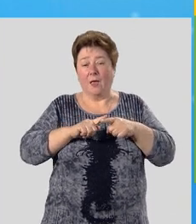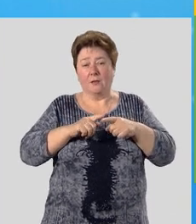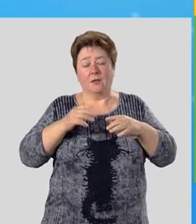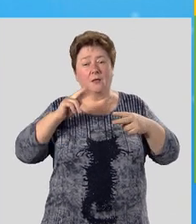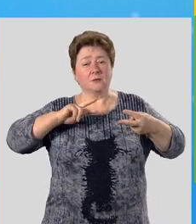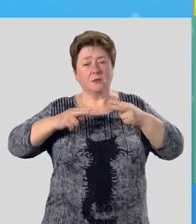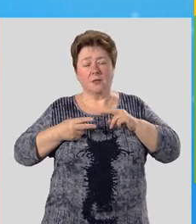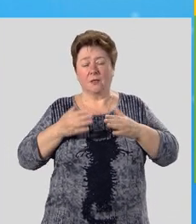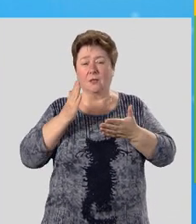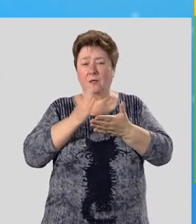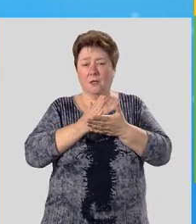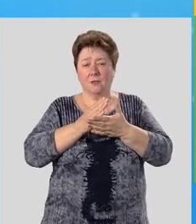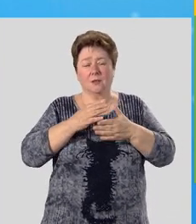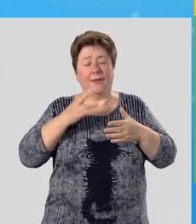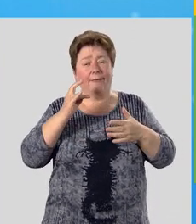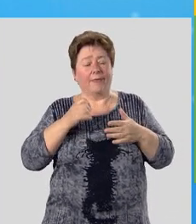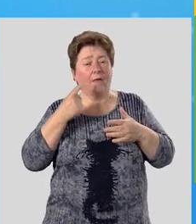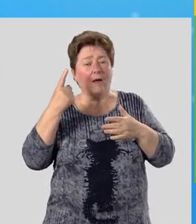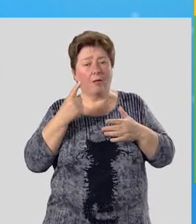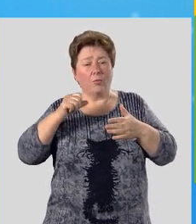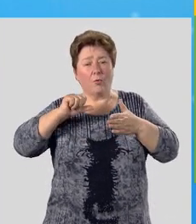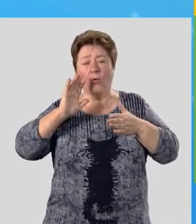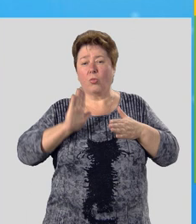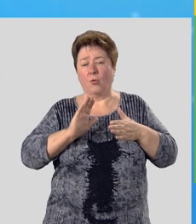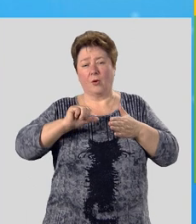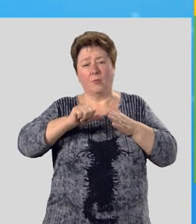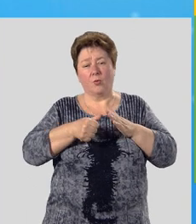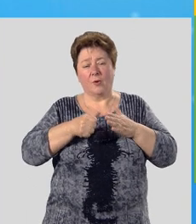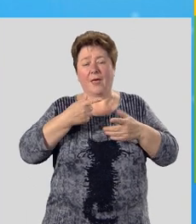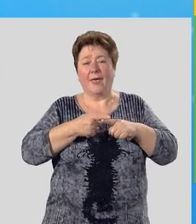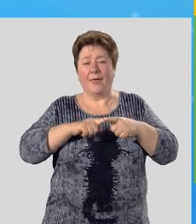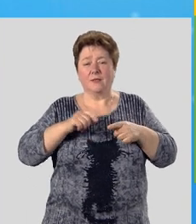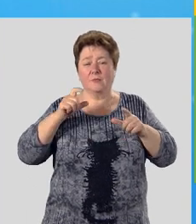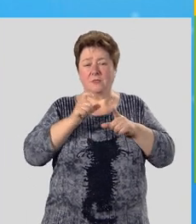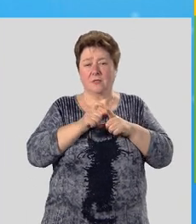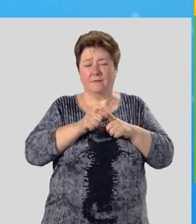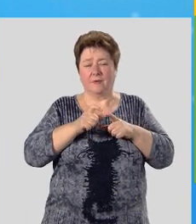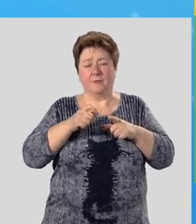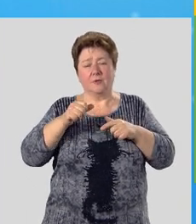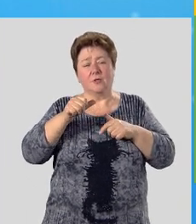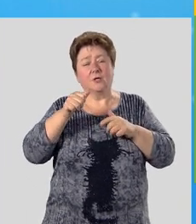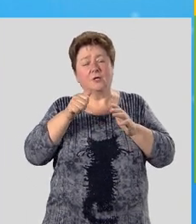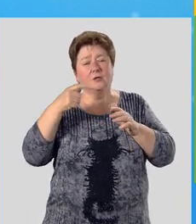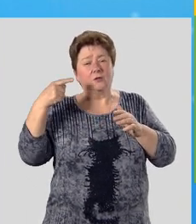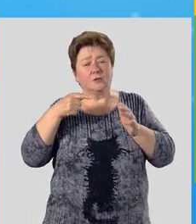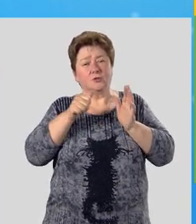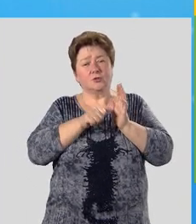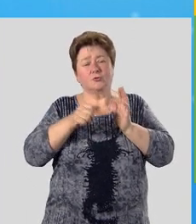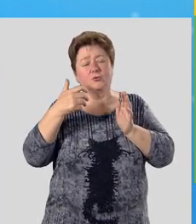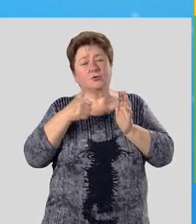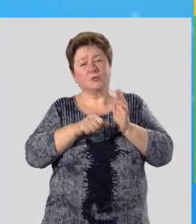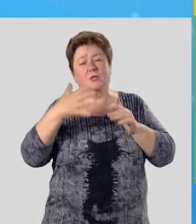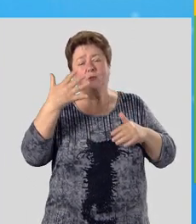строение свойственно не одной только пробке». Этими словами в 1665